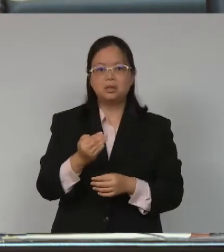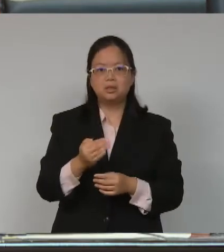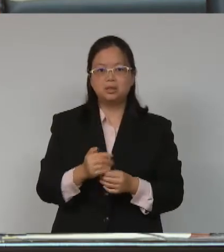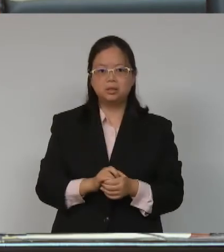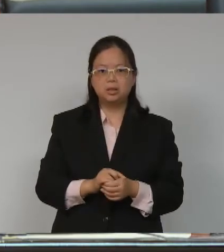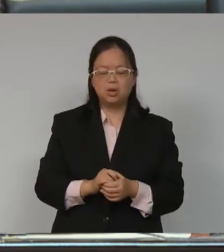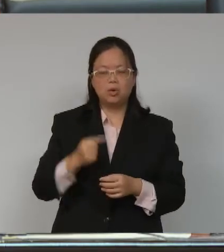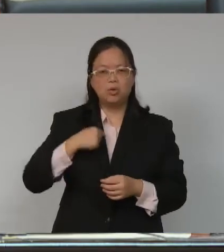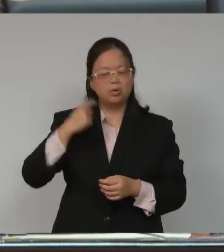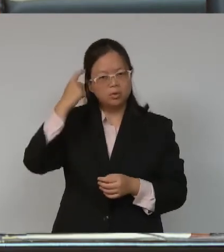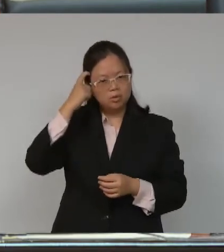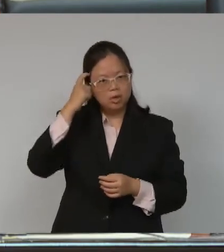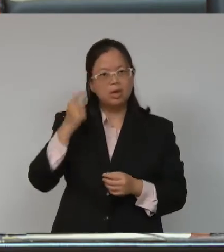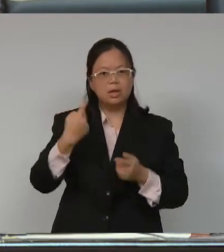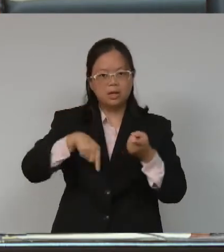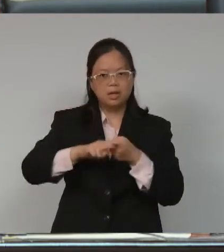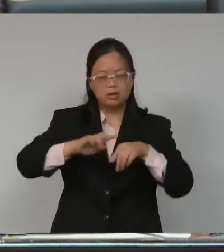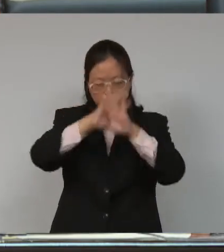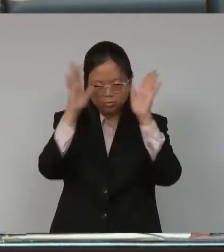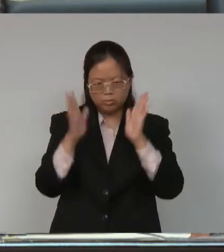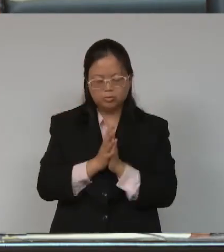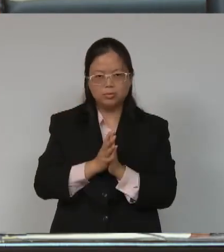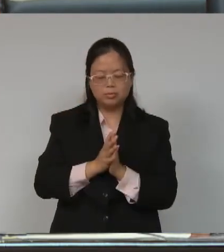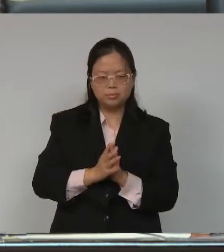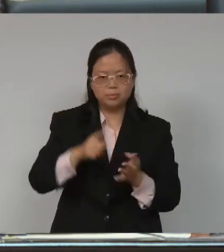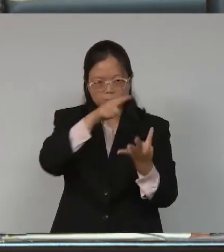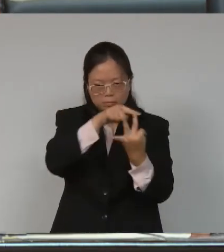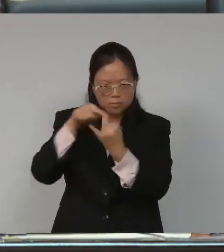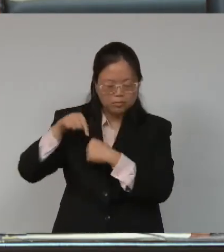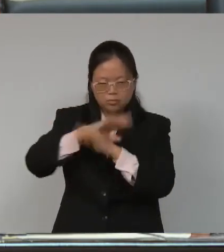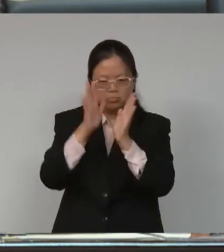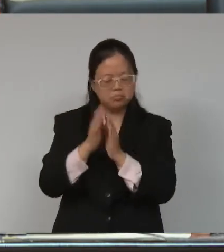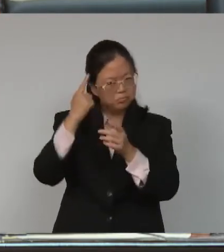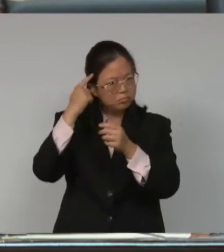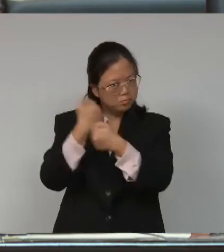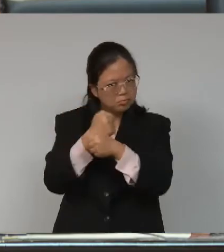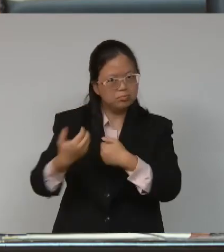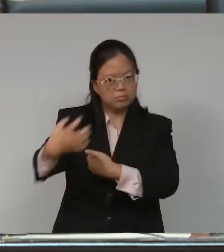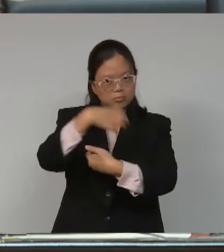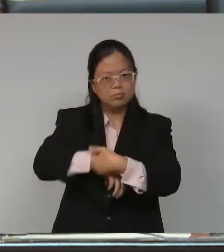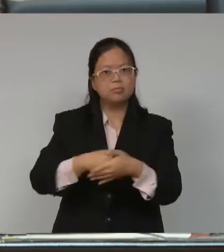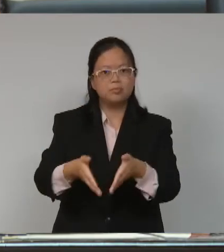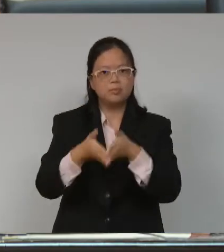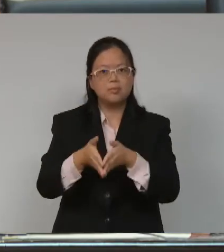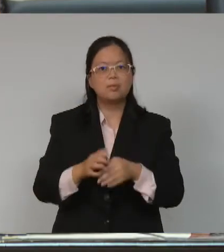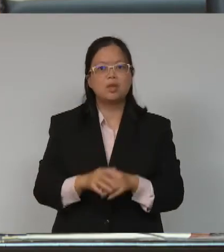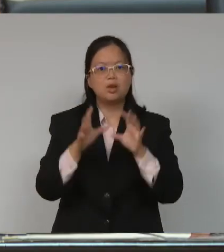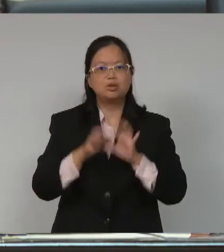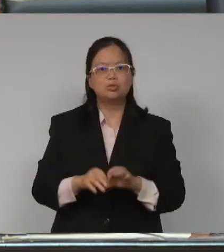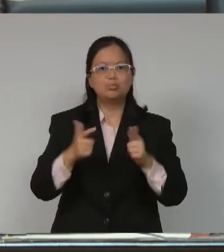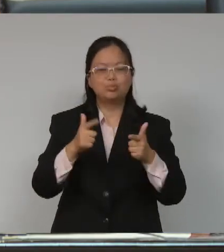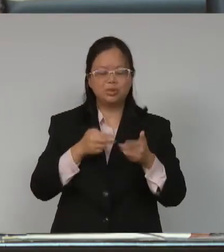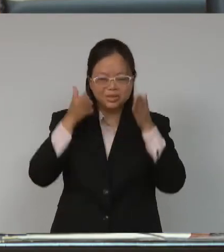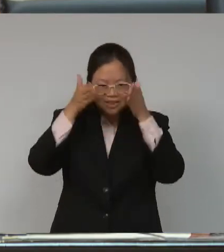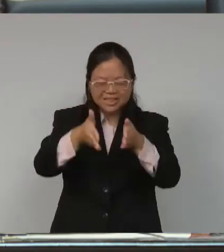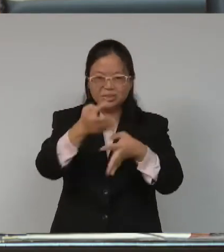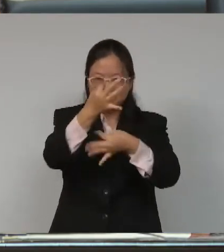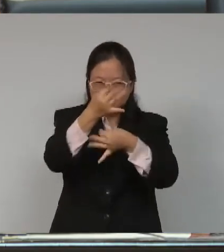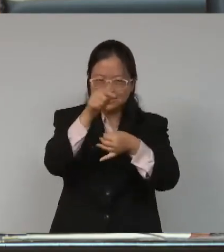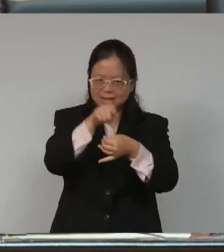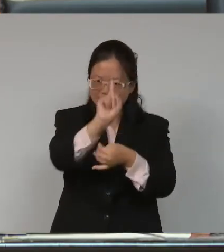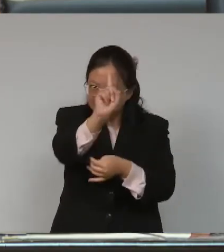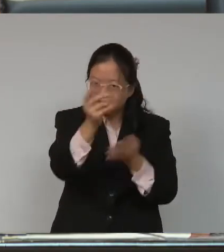的、整体性、全局性的关照。我们会如果会觉得说，这个可能不是只有提案投票时间的问题，还包括